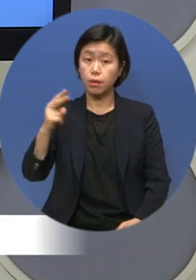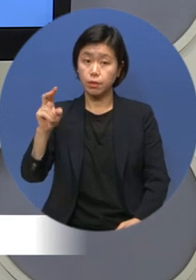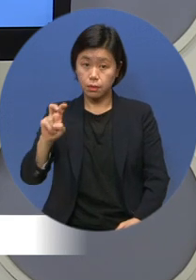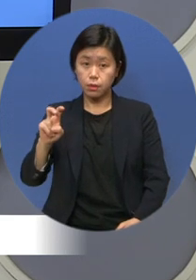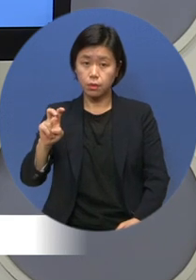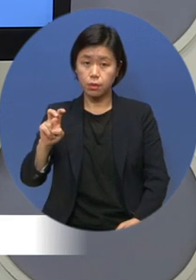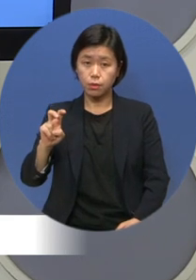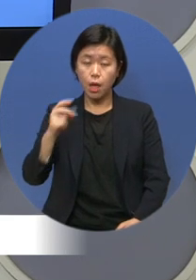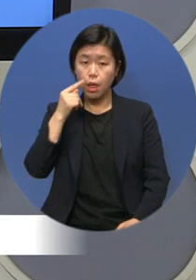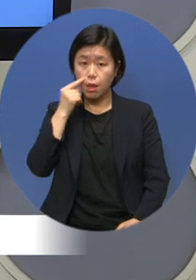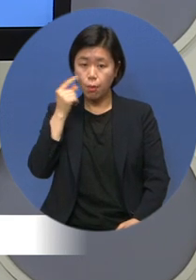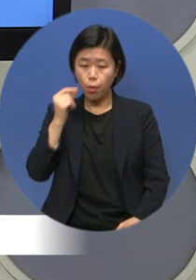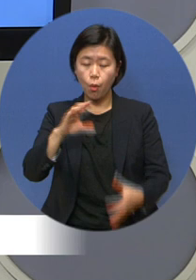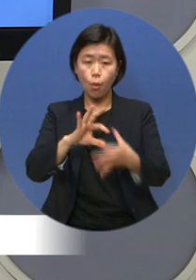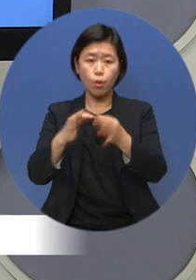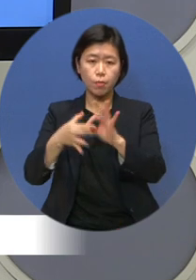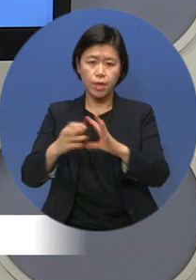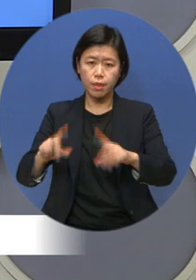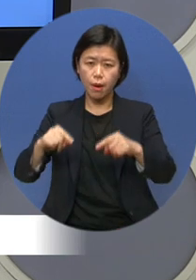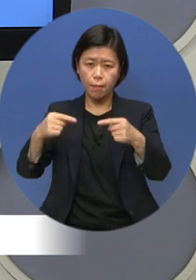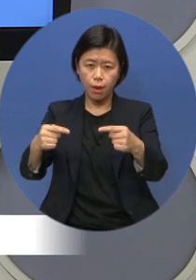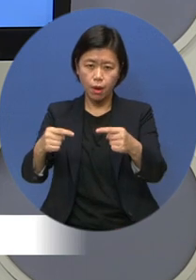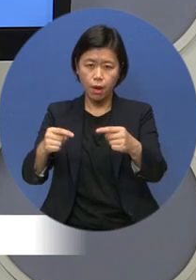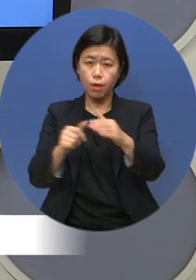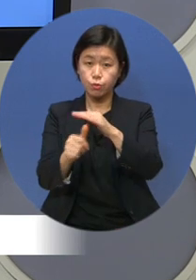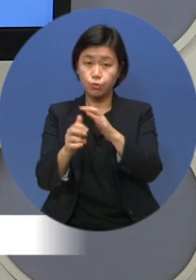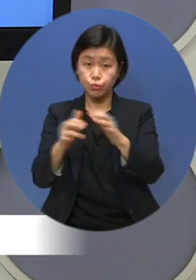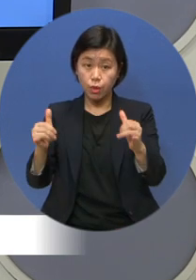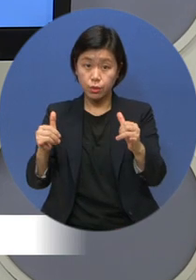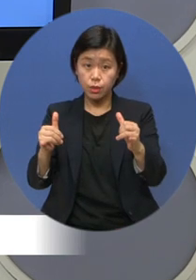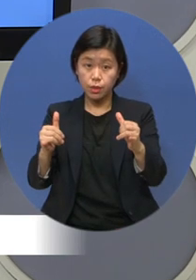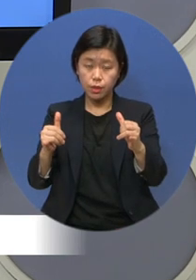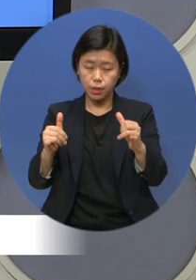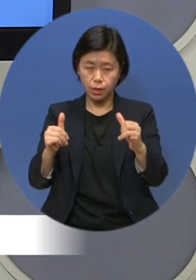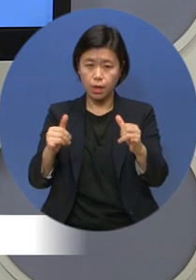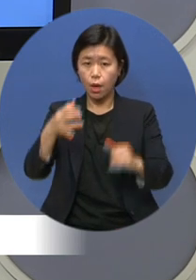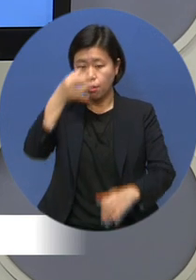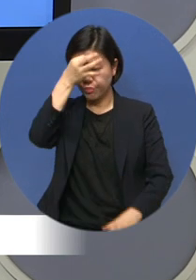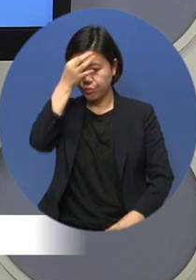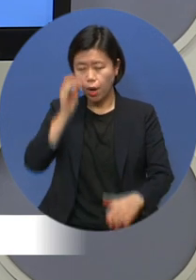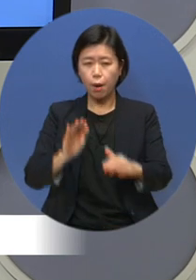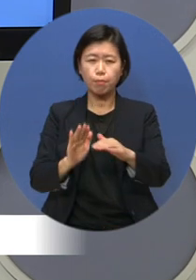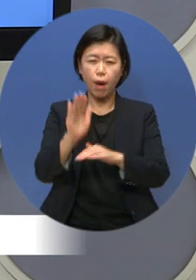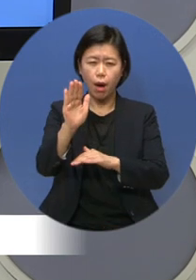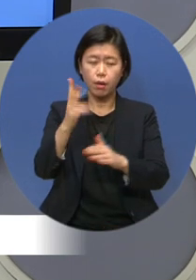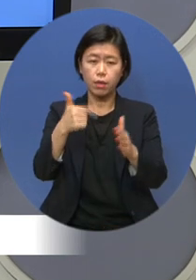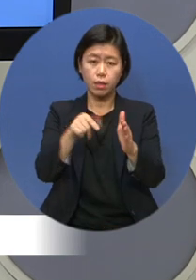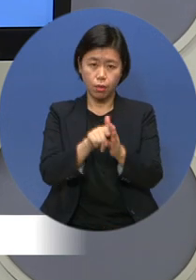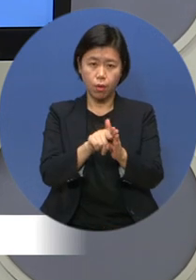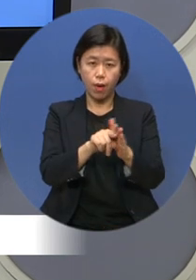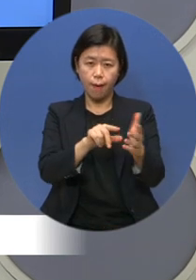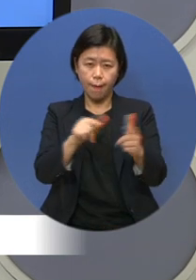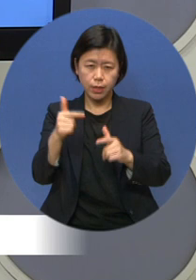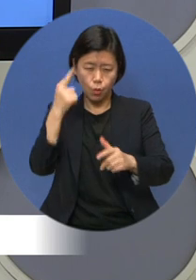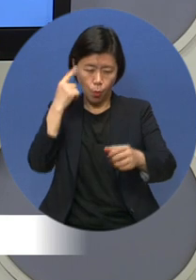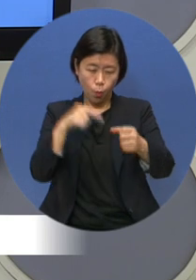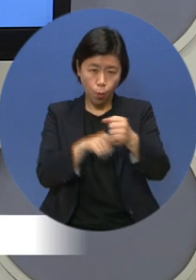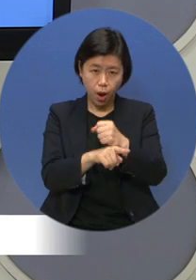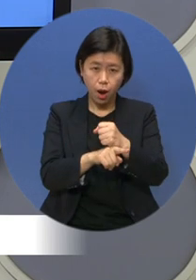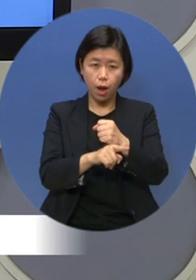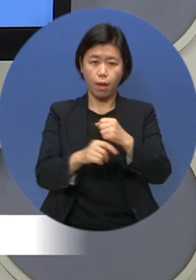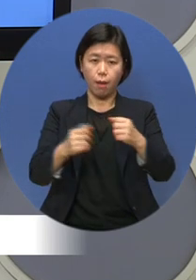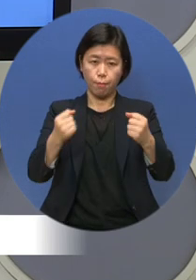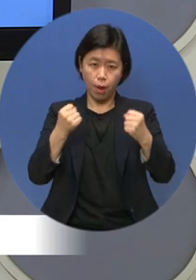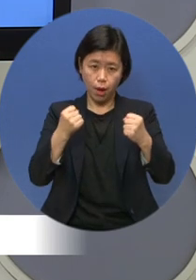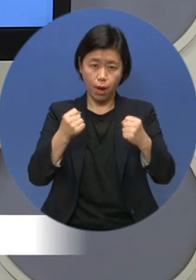선수들이 경기력을 유지할 수 있도록 장애인체육회 와 한국 스포츠 정체 과 학원을 통해 체력과